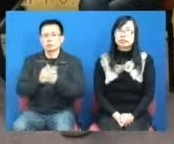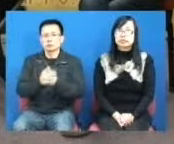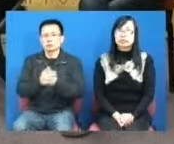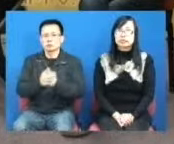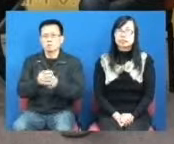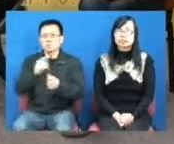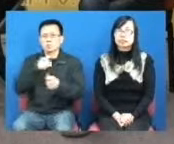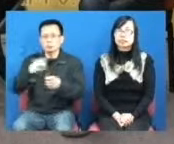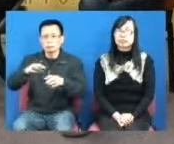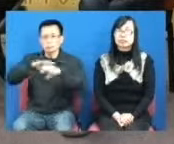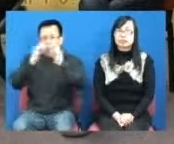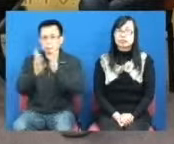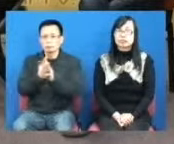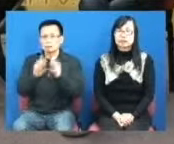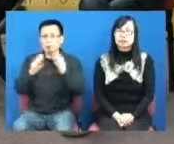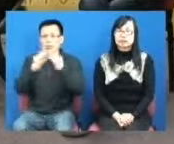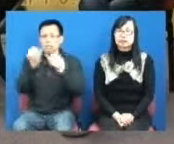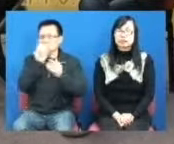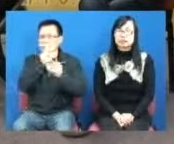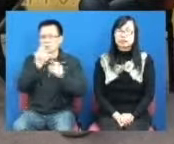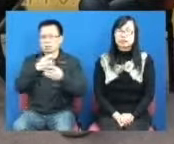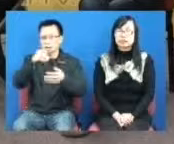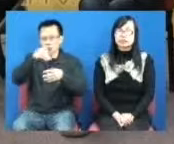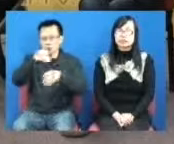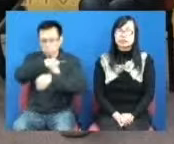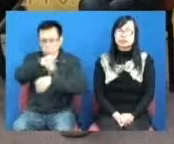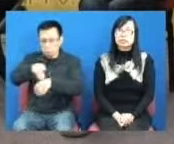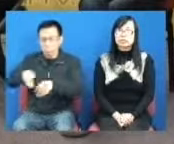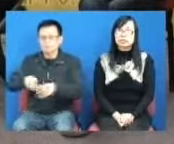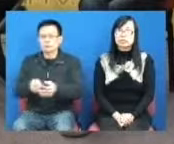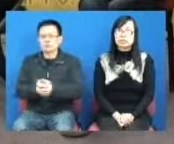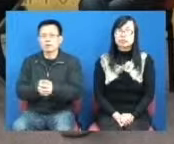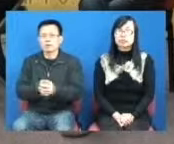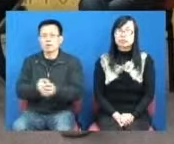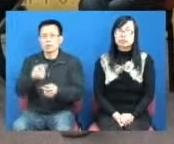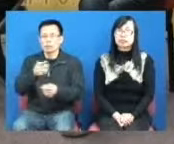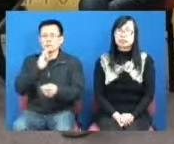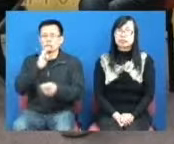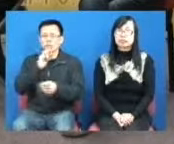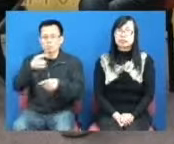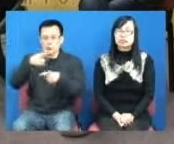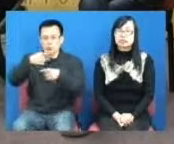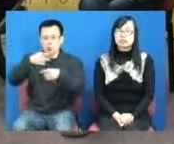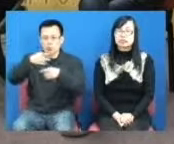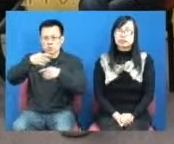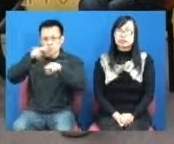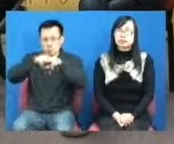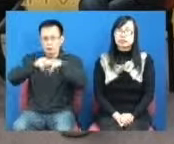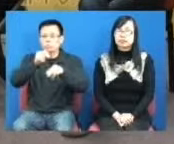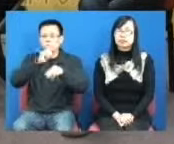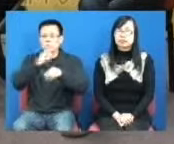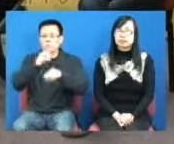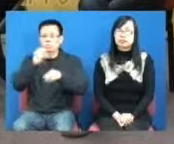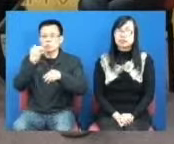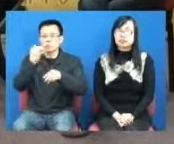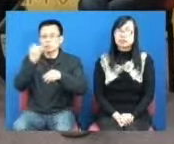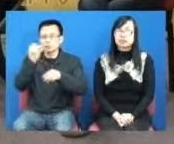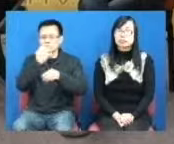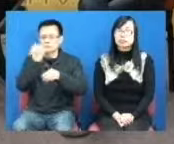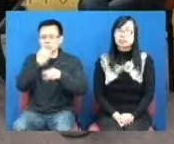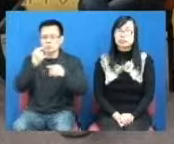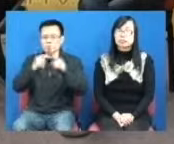全家一起簽我最近還聽到原來連國內的子女如果你國內有子女都要簽衰弱子的話我真的不知道